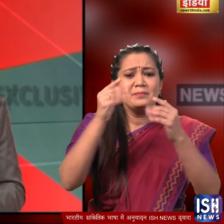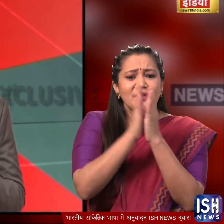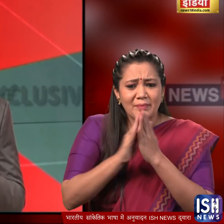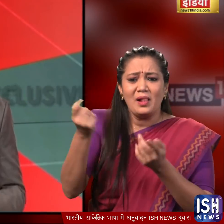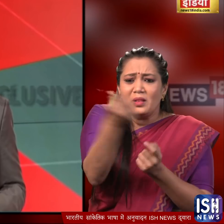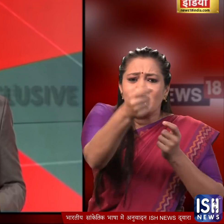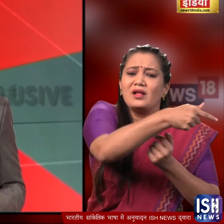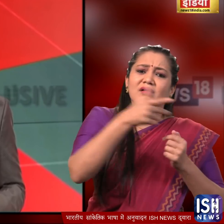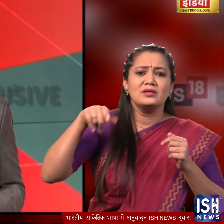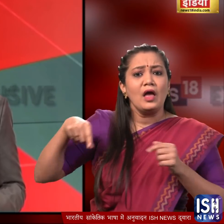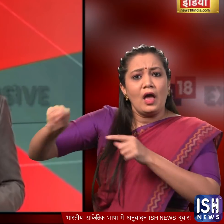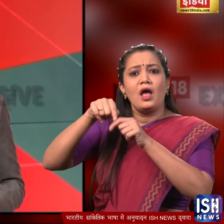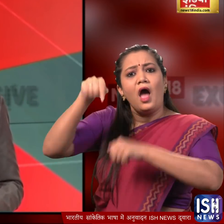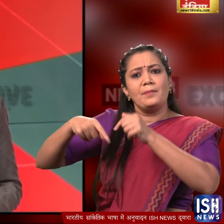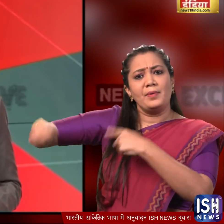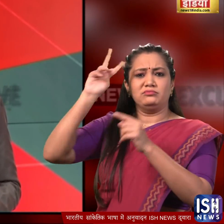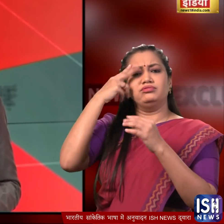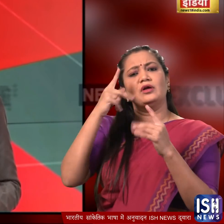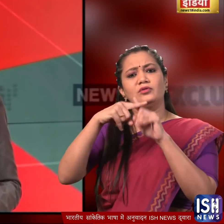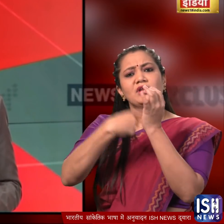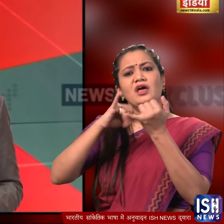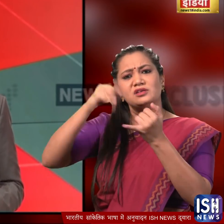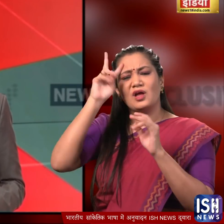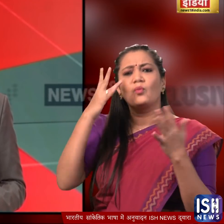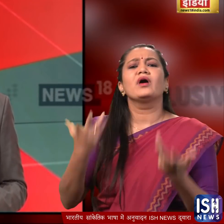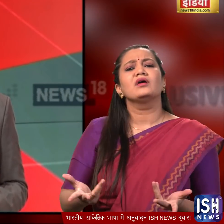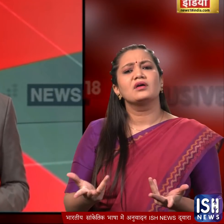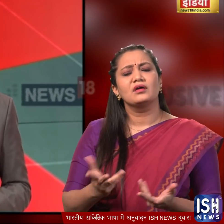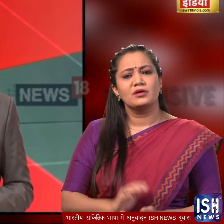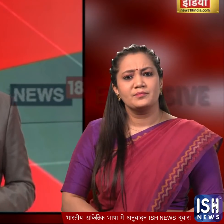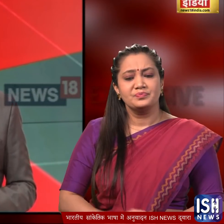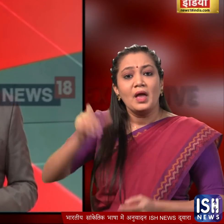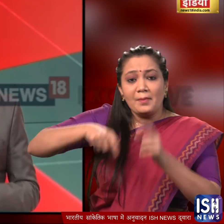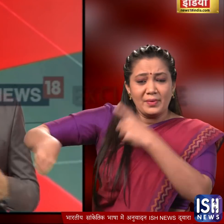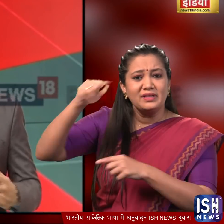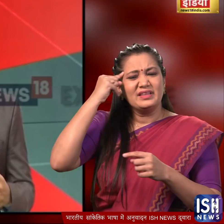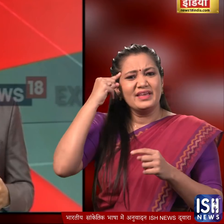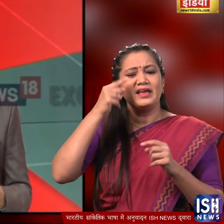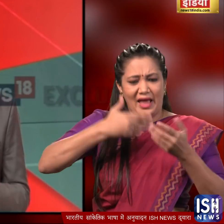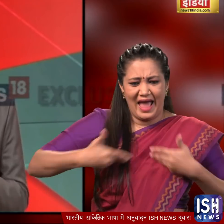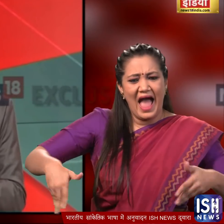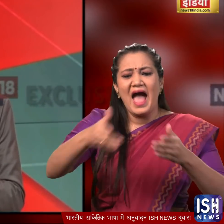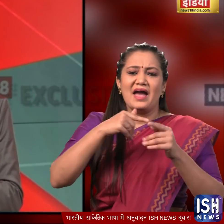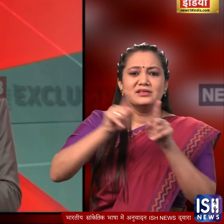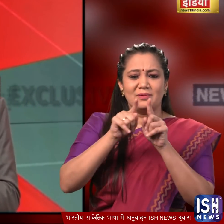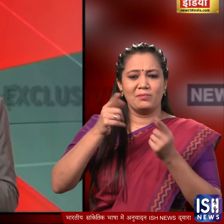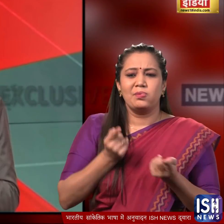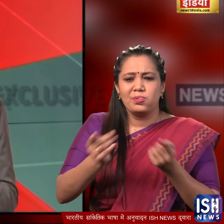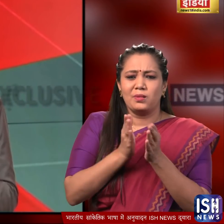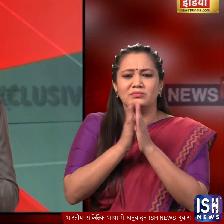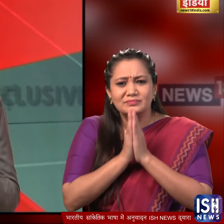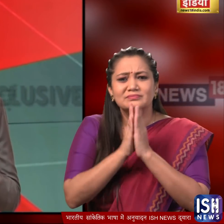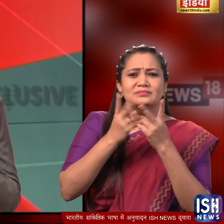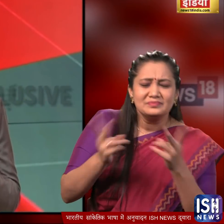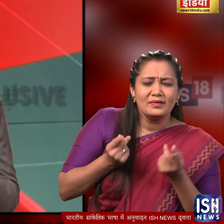चाहें तो टीआरएस के विधायकों को दाल में काला नजर आने लगता है। दरअसल ऐसे नेताओं को लगता है कि हम आप जैसे लोगों को धर्म के नाम पर